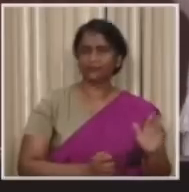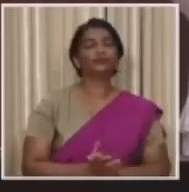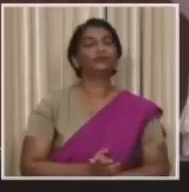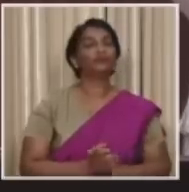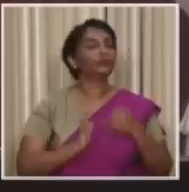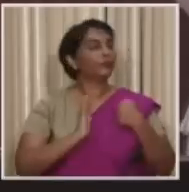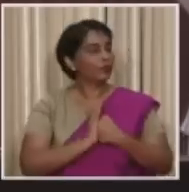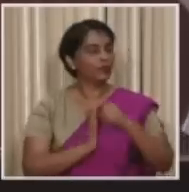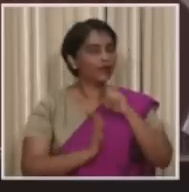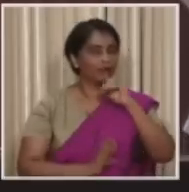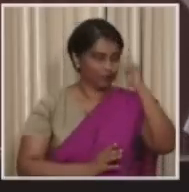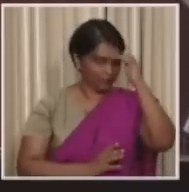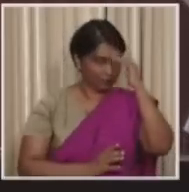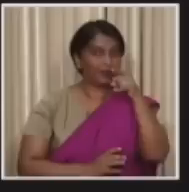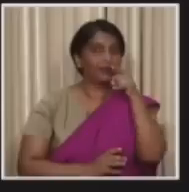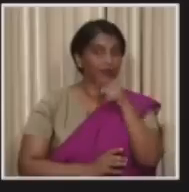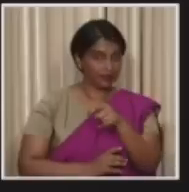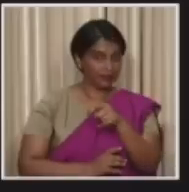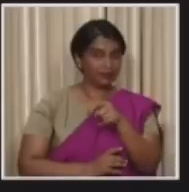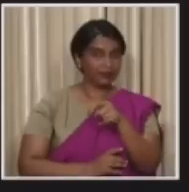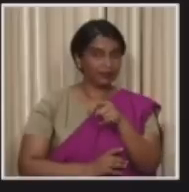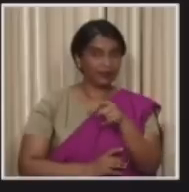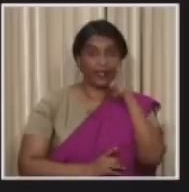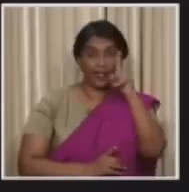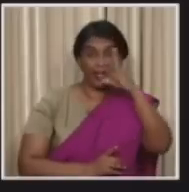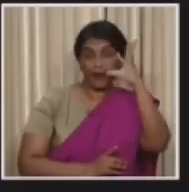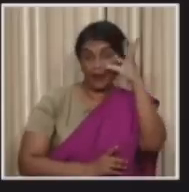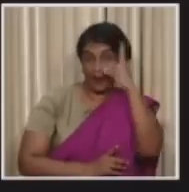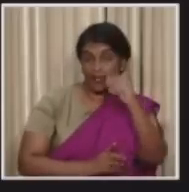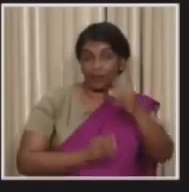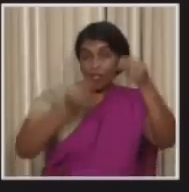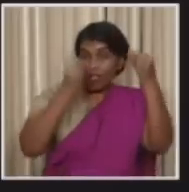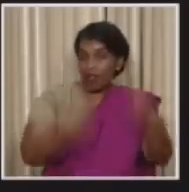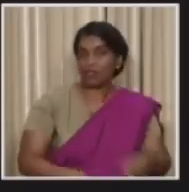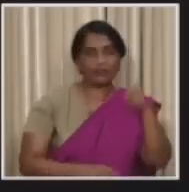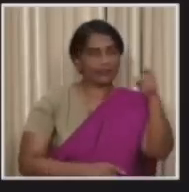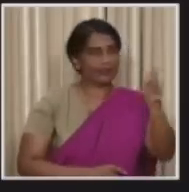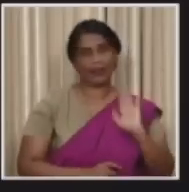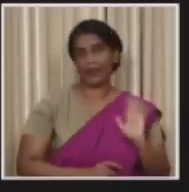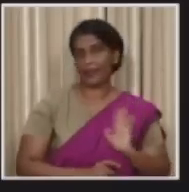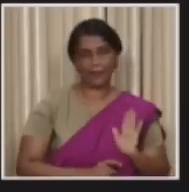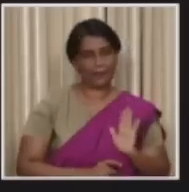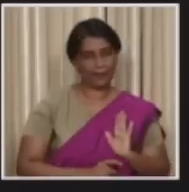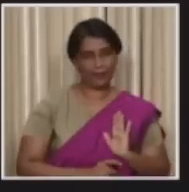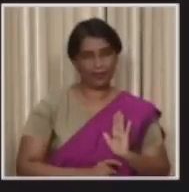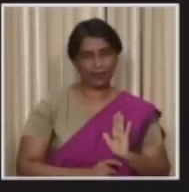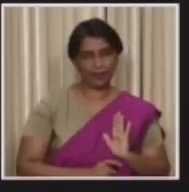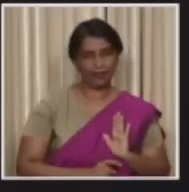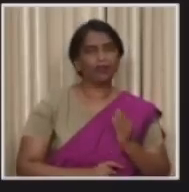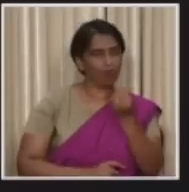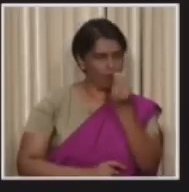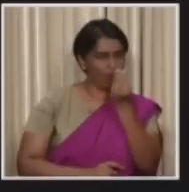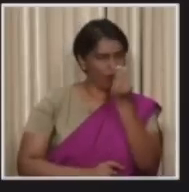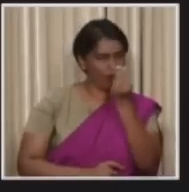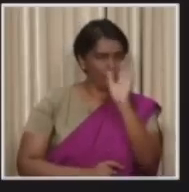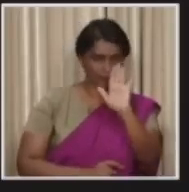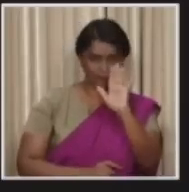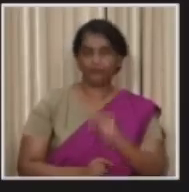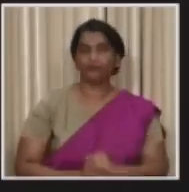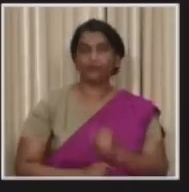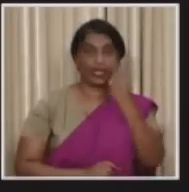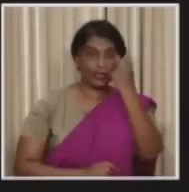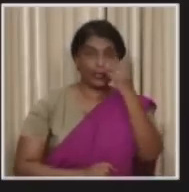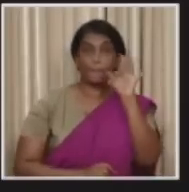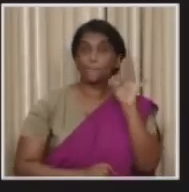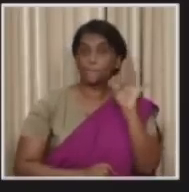thumani oya ekar ekarayakin vechcha bankolot wima nevey deda pot tatparaya denna